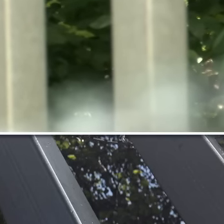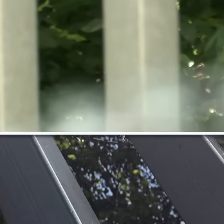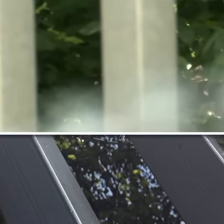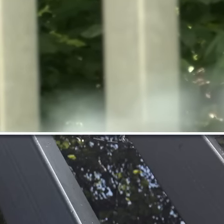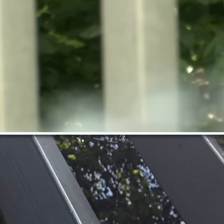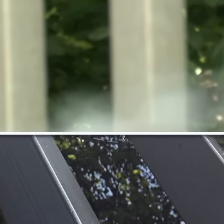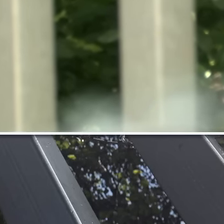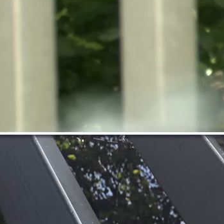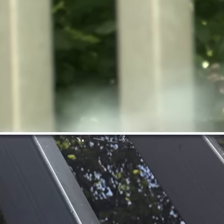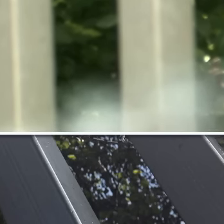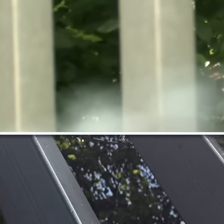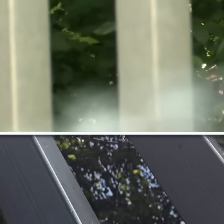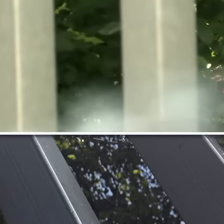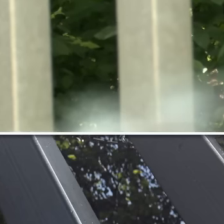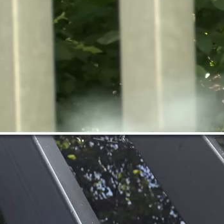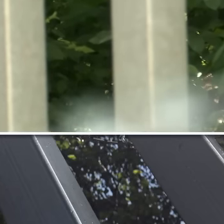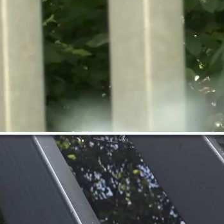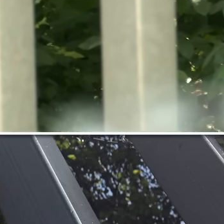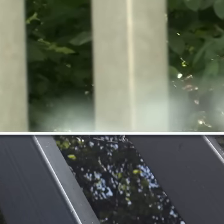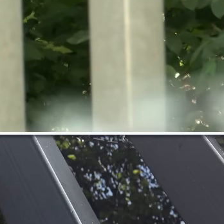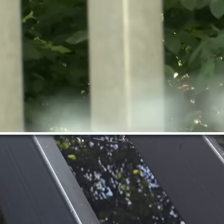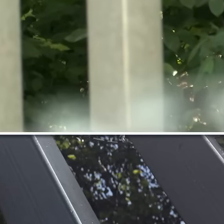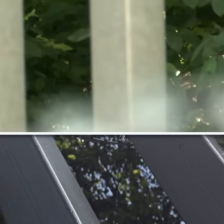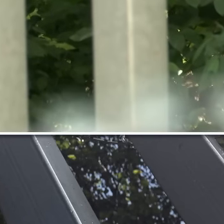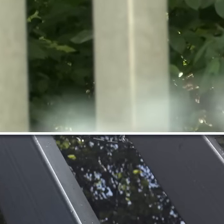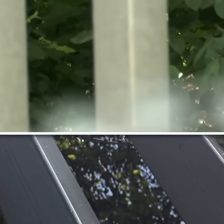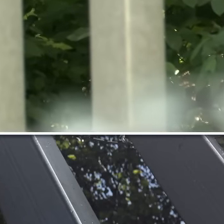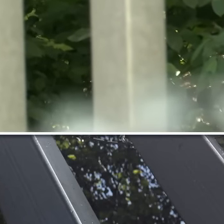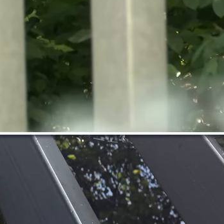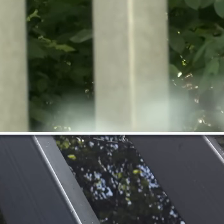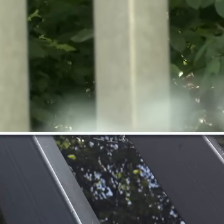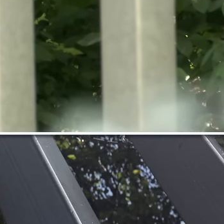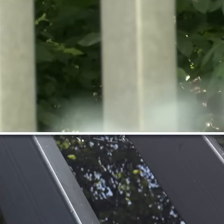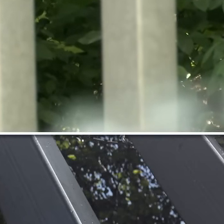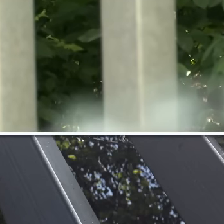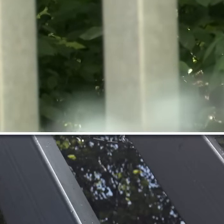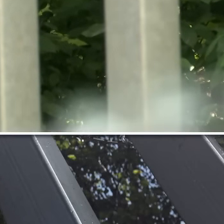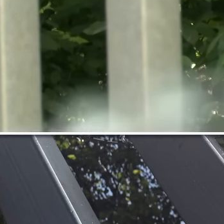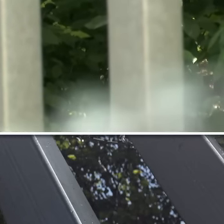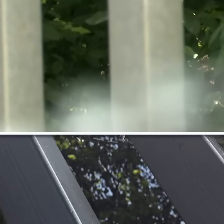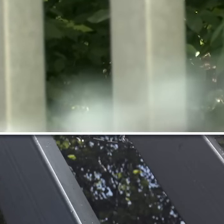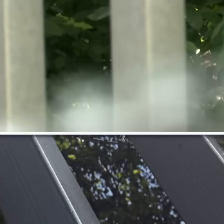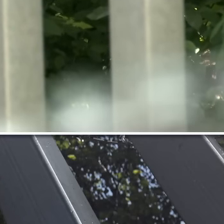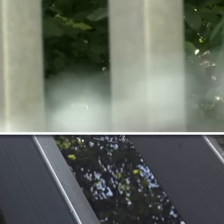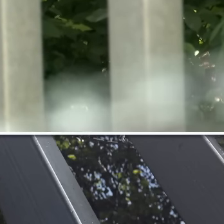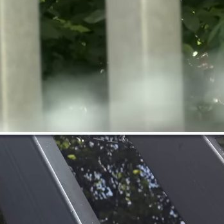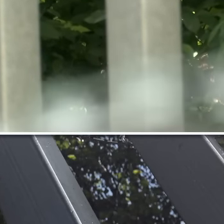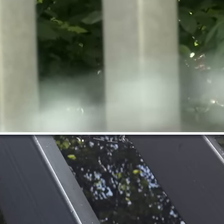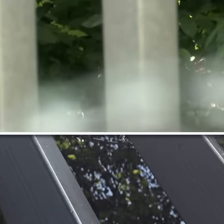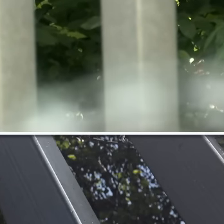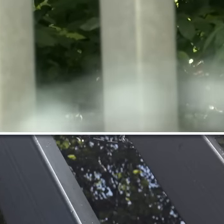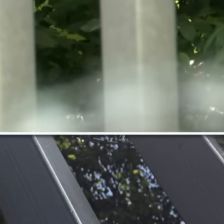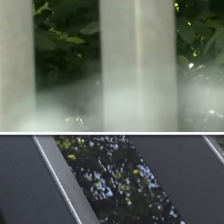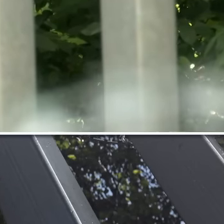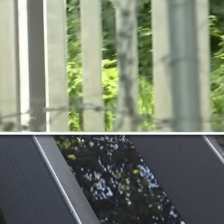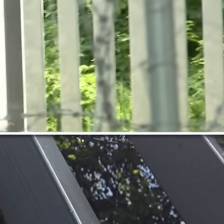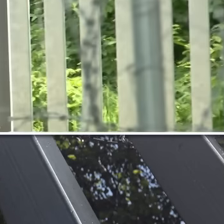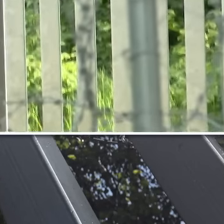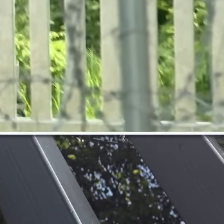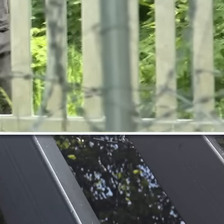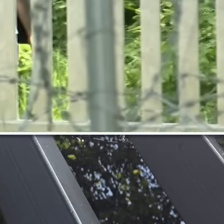Więc mamy do czynienia z sytuacją, w której następuje jakiś paraliż woli. Przecież